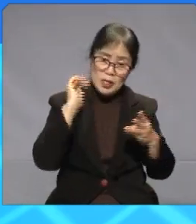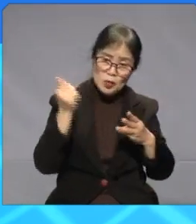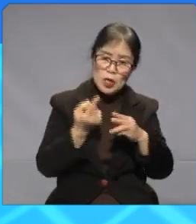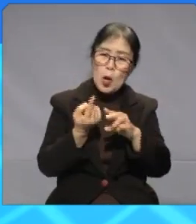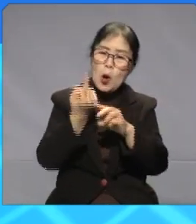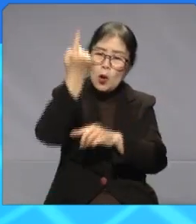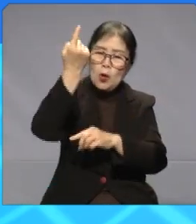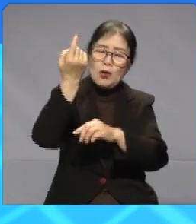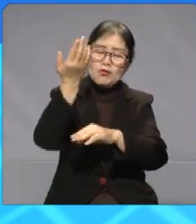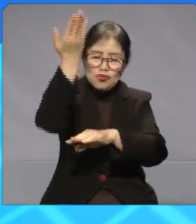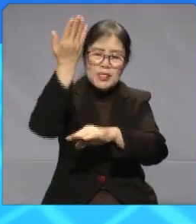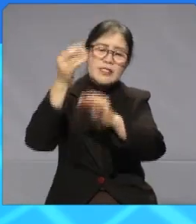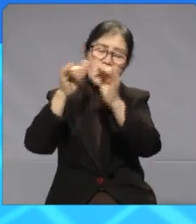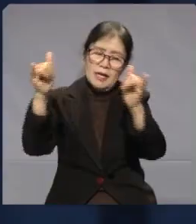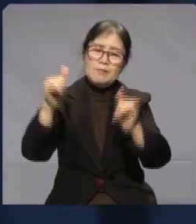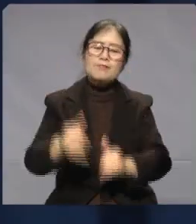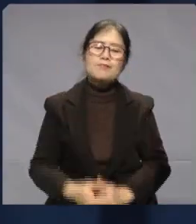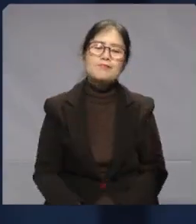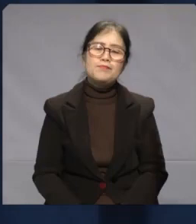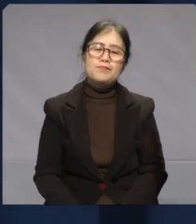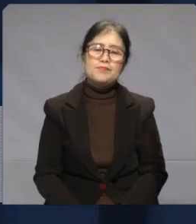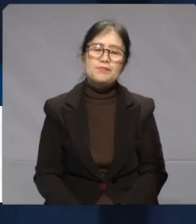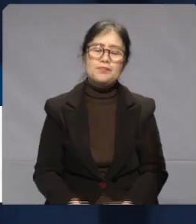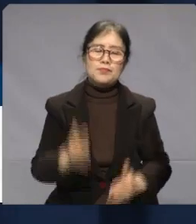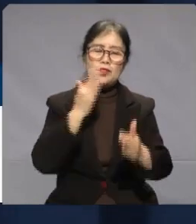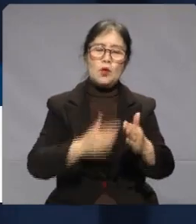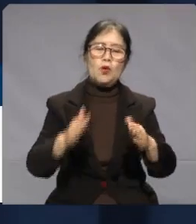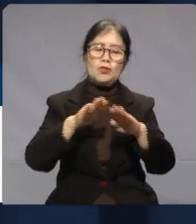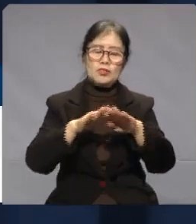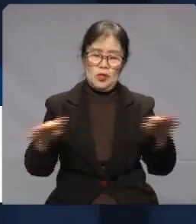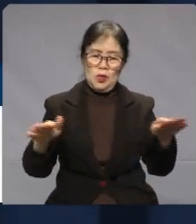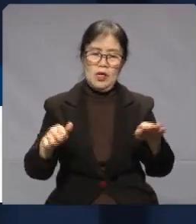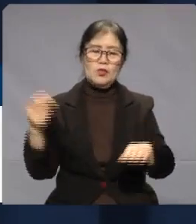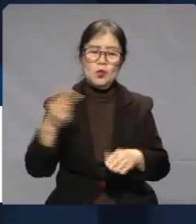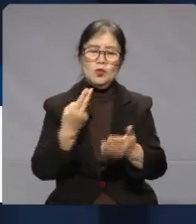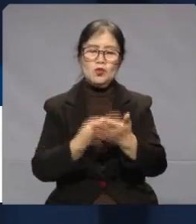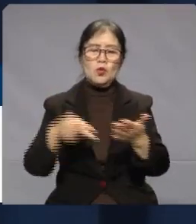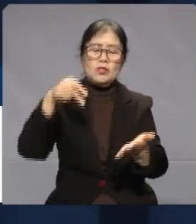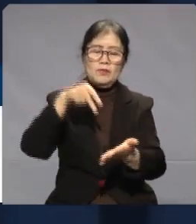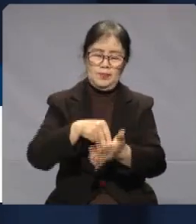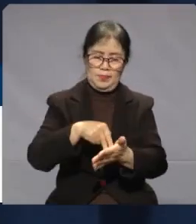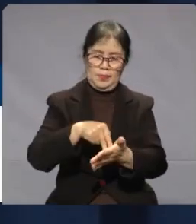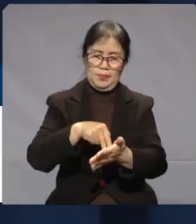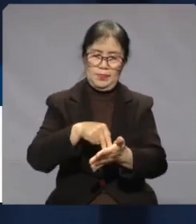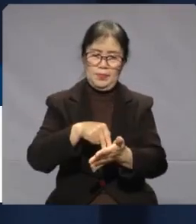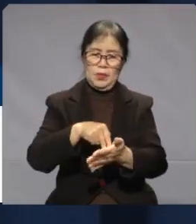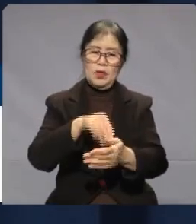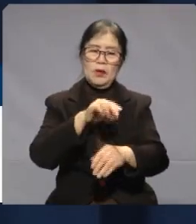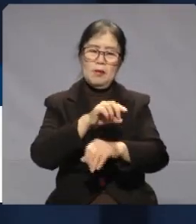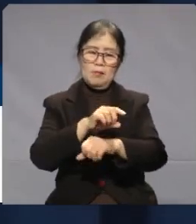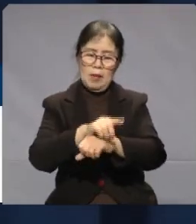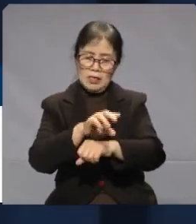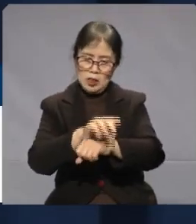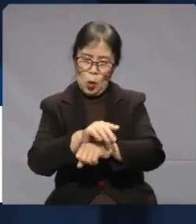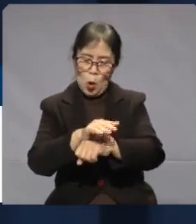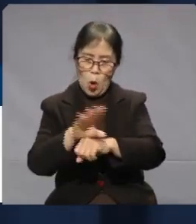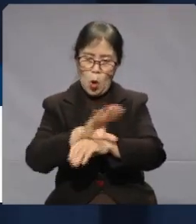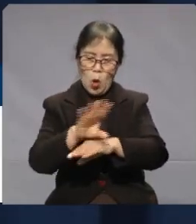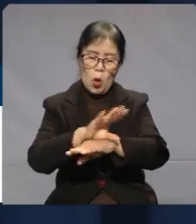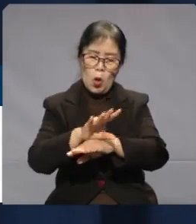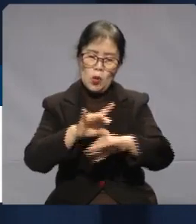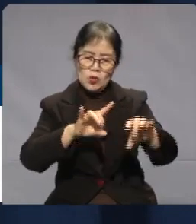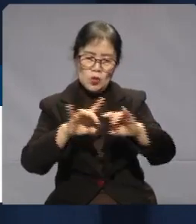직속 상관이 했습니다 공정한 그리고 독립적인 방송 통신이